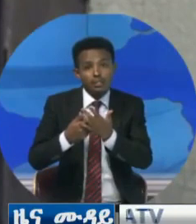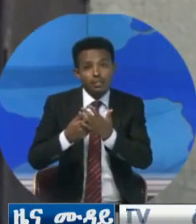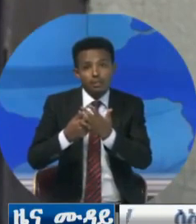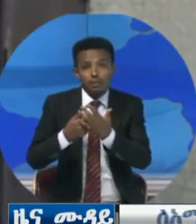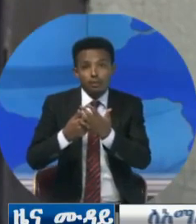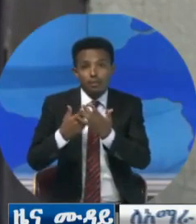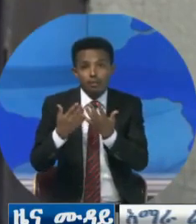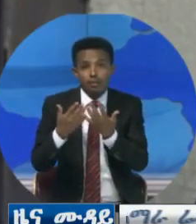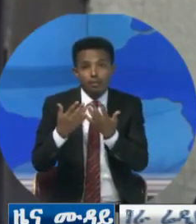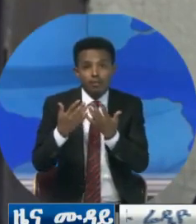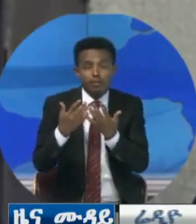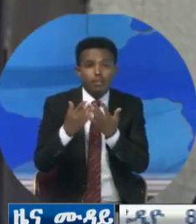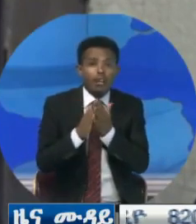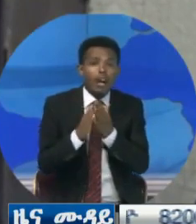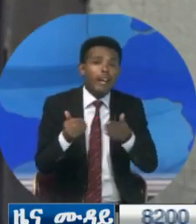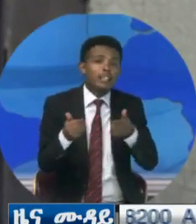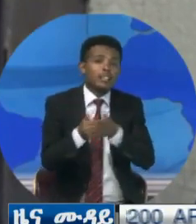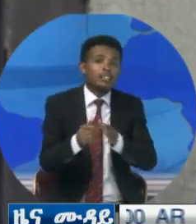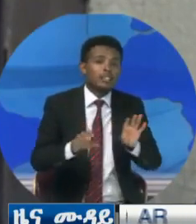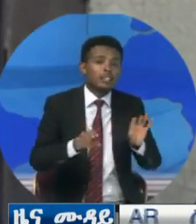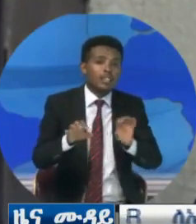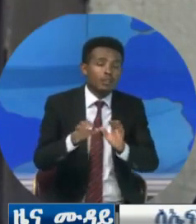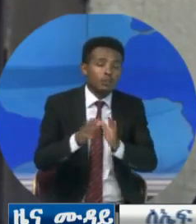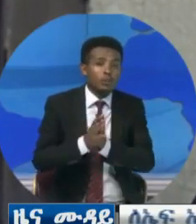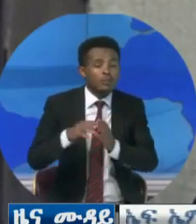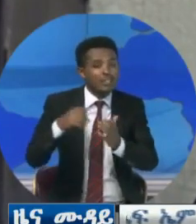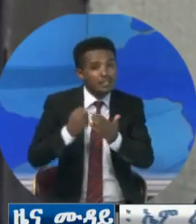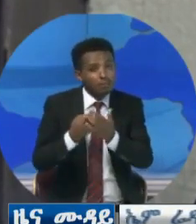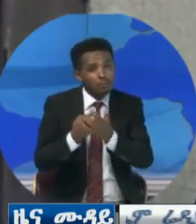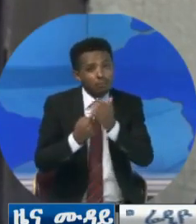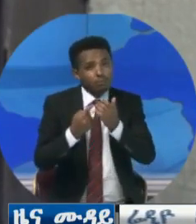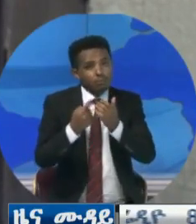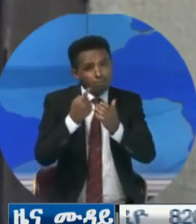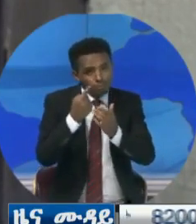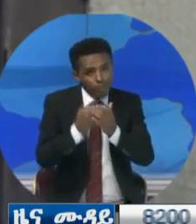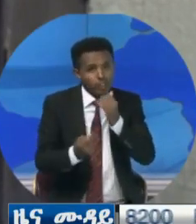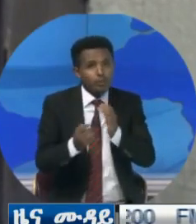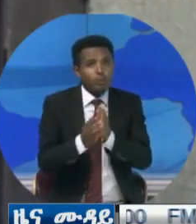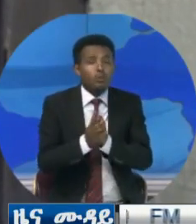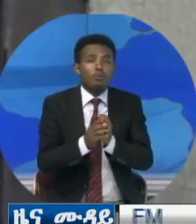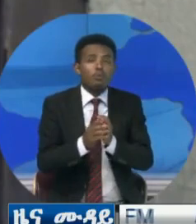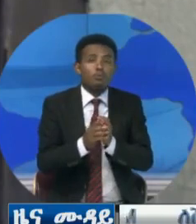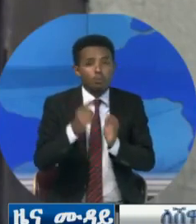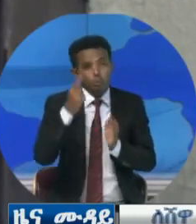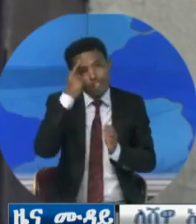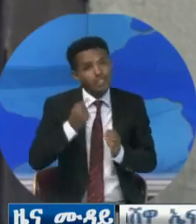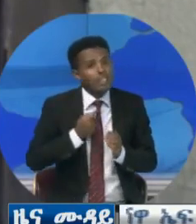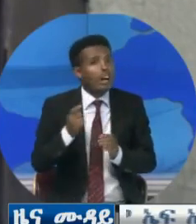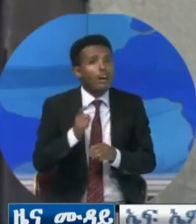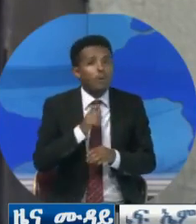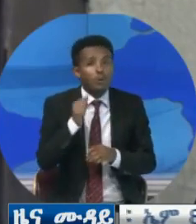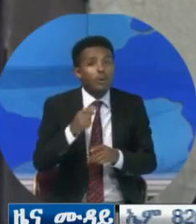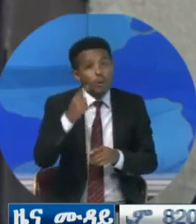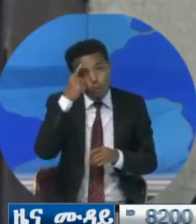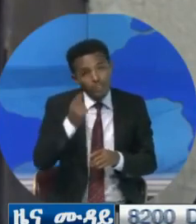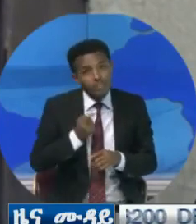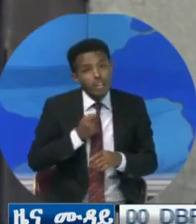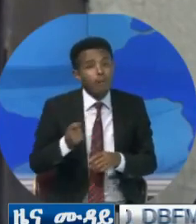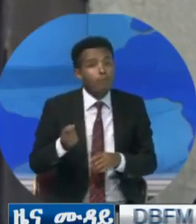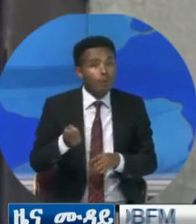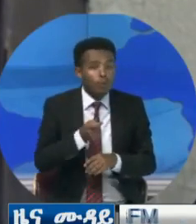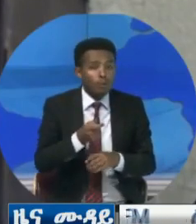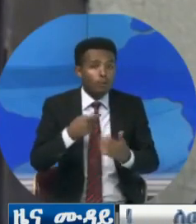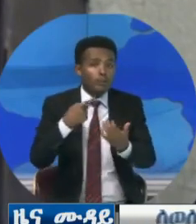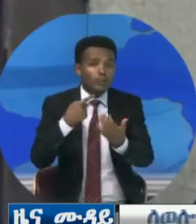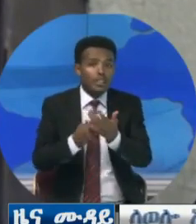አድሬስ የተደረጉበት አድሬስ መደረጋቸው ግን ብቻቸውን ዋስትና አይሆን። ዋስትና የሚሆነው